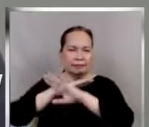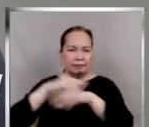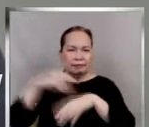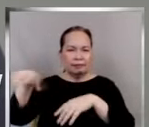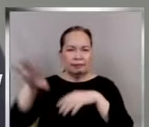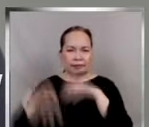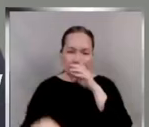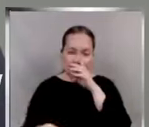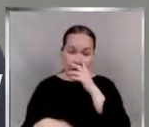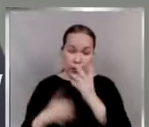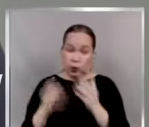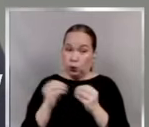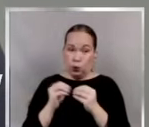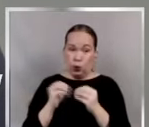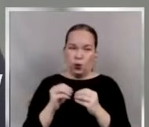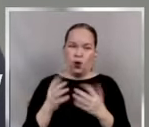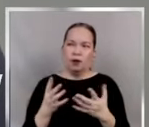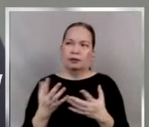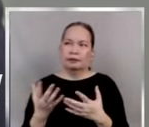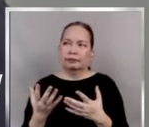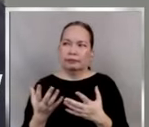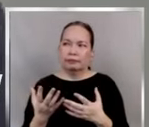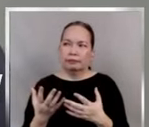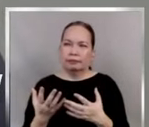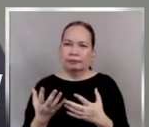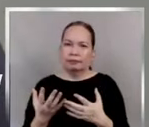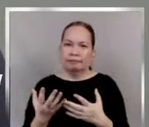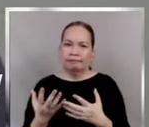sa contribution ng ganong klaseng